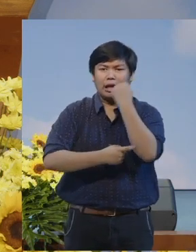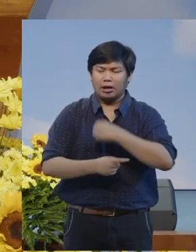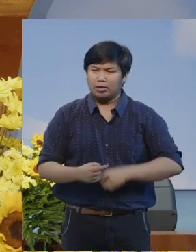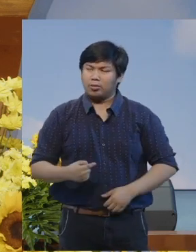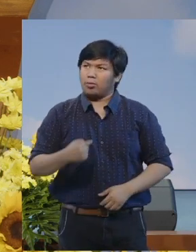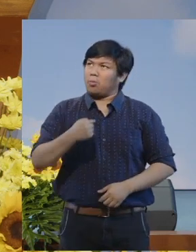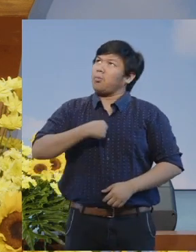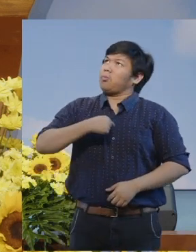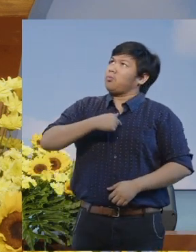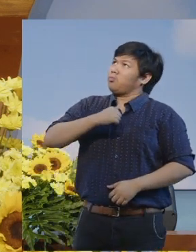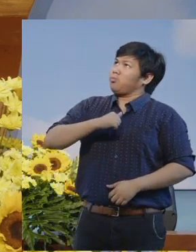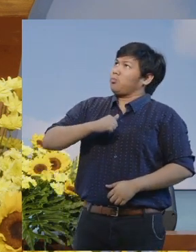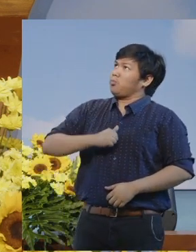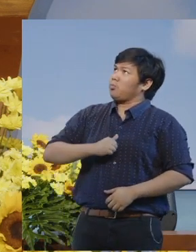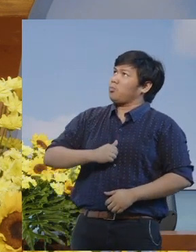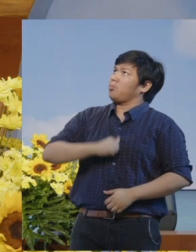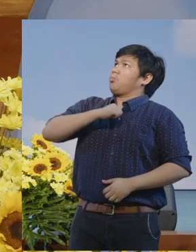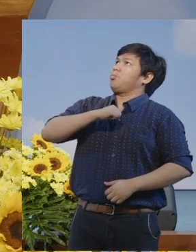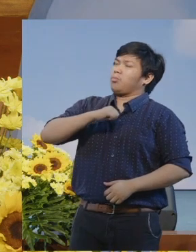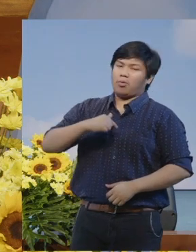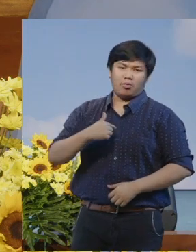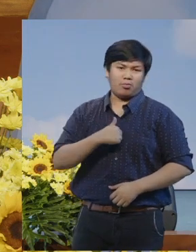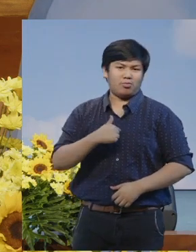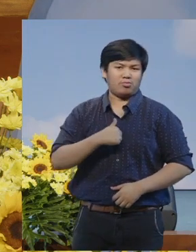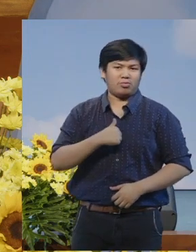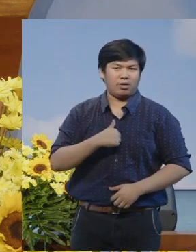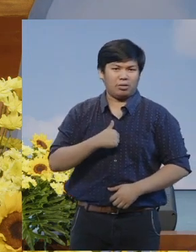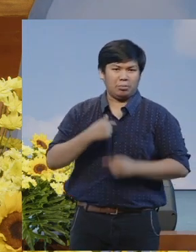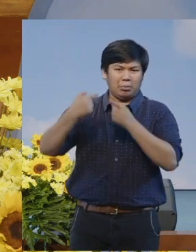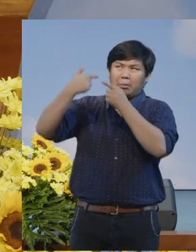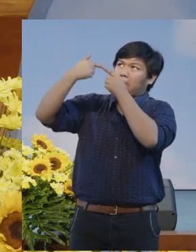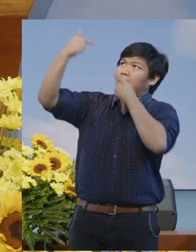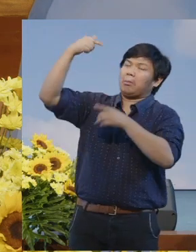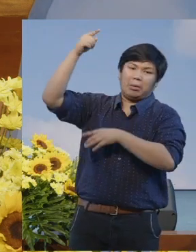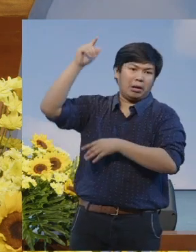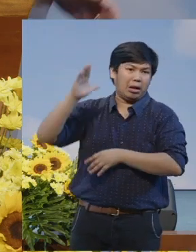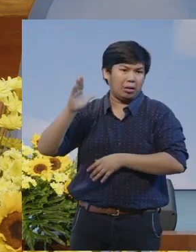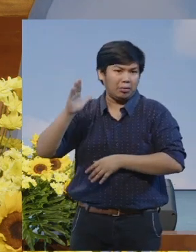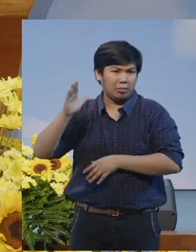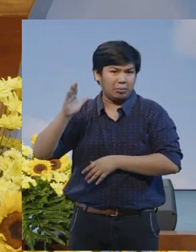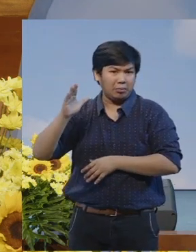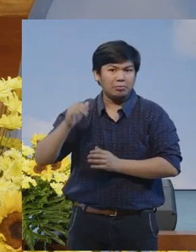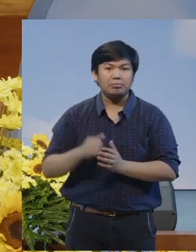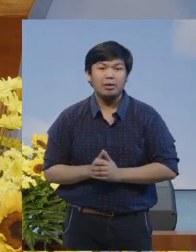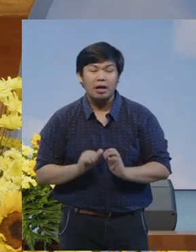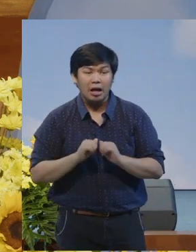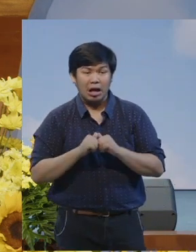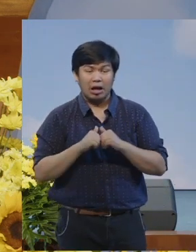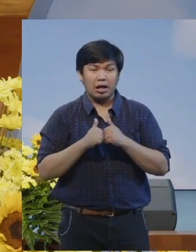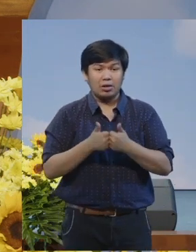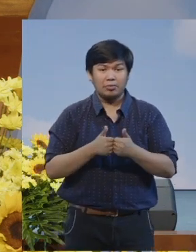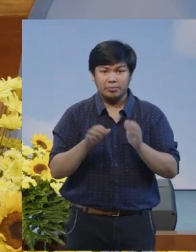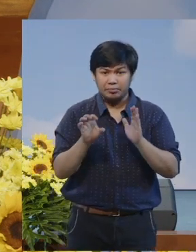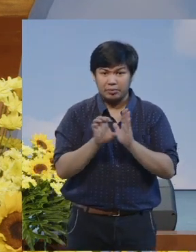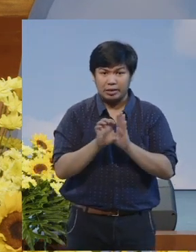ating sarili na halos kapantay ang Diyos. Paano? Kapag kayo halimbawa